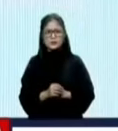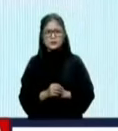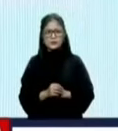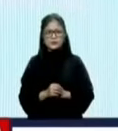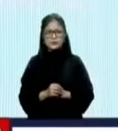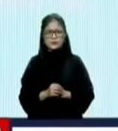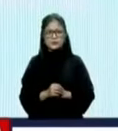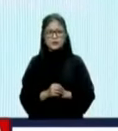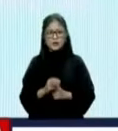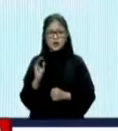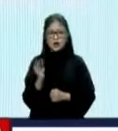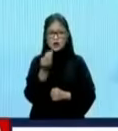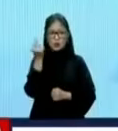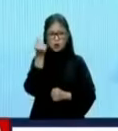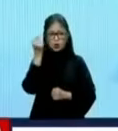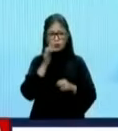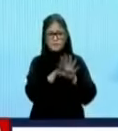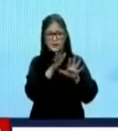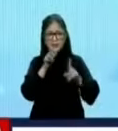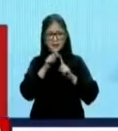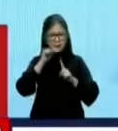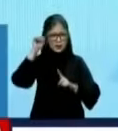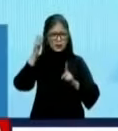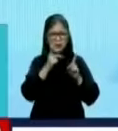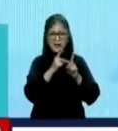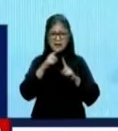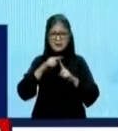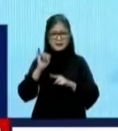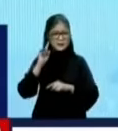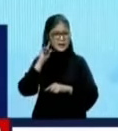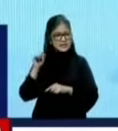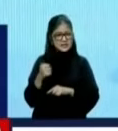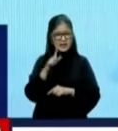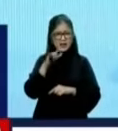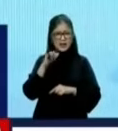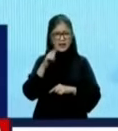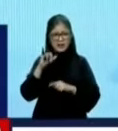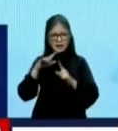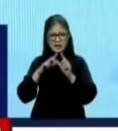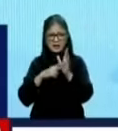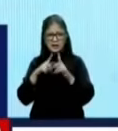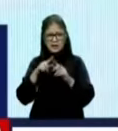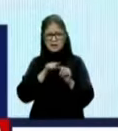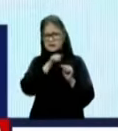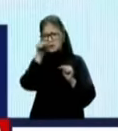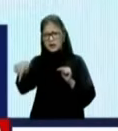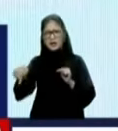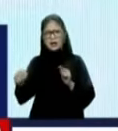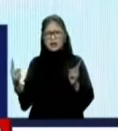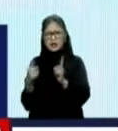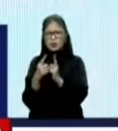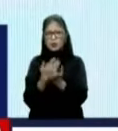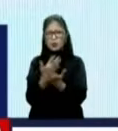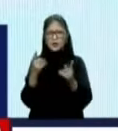Ya pemirsa, Ketua Umum Partai Perindo Haritanu Sudipyo dan Liliana Tanu Sudipyo melakukan blusukan menemui warga di